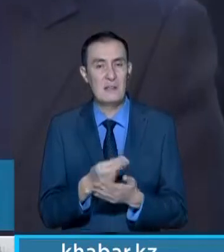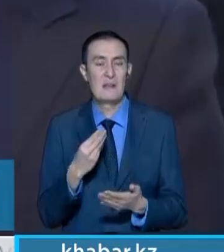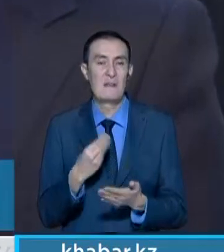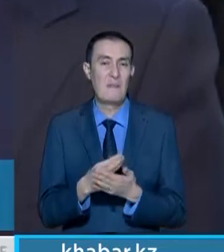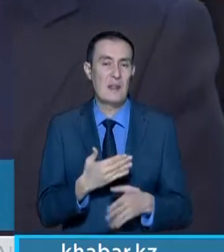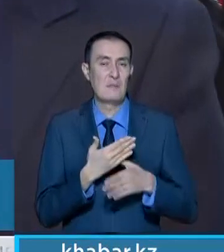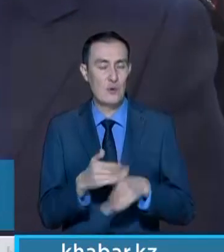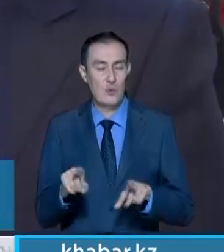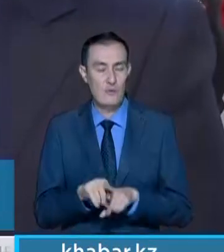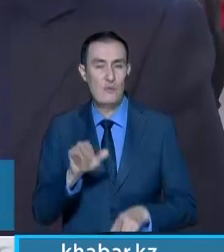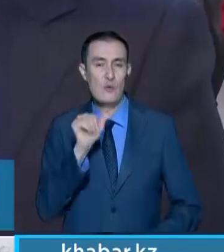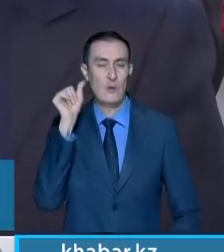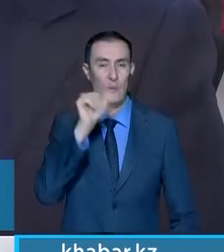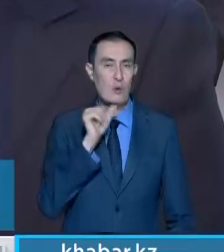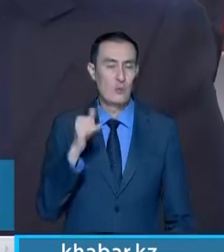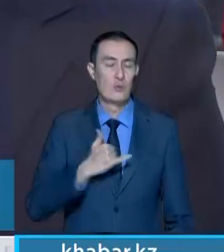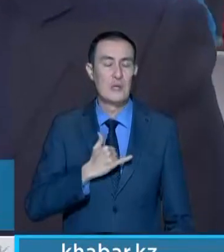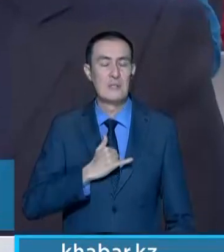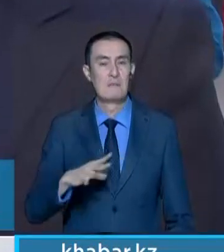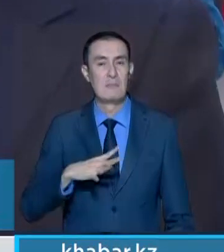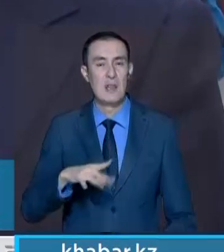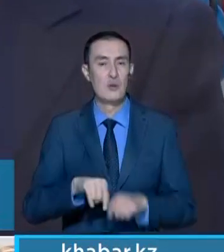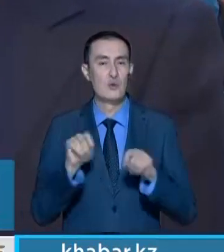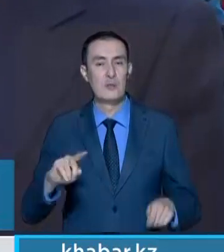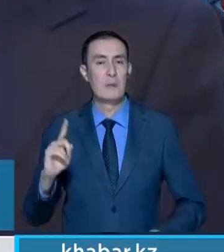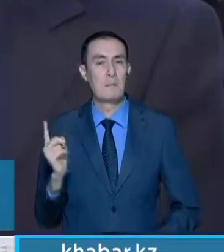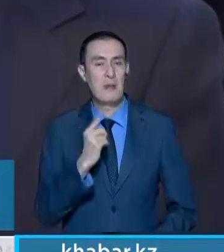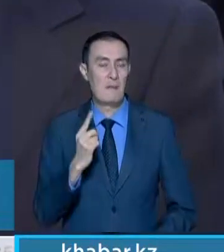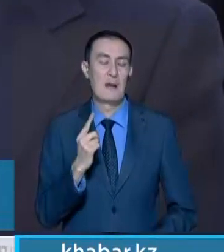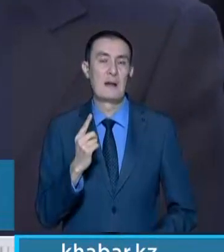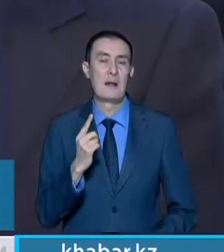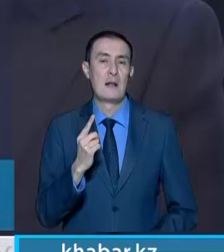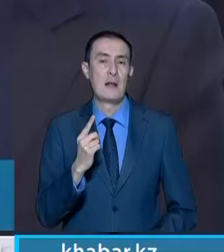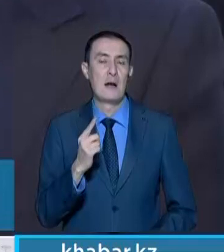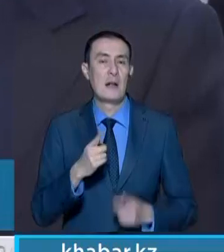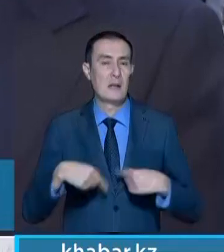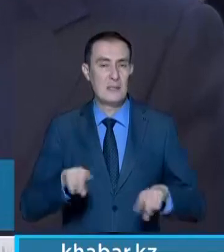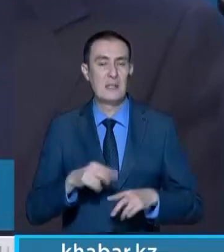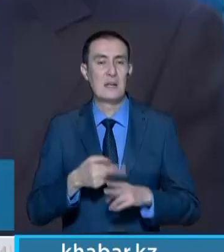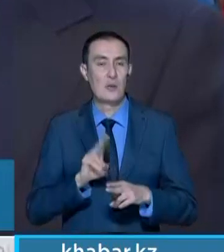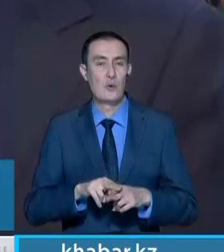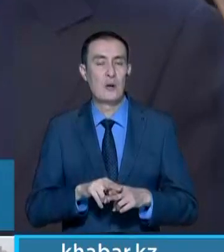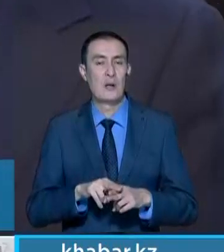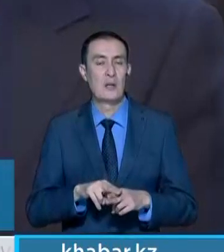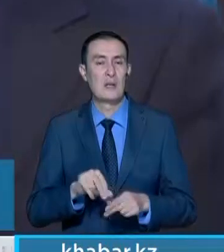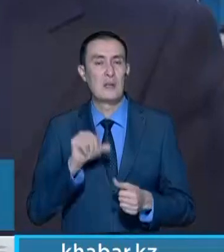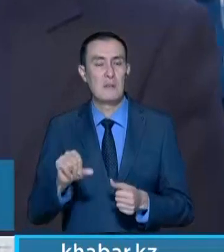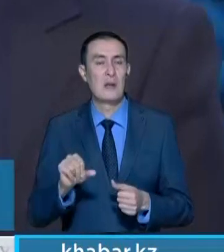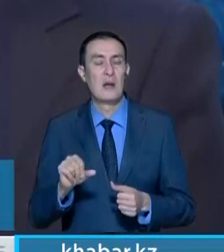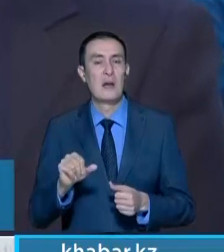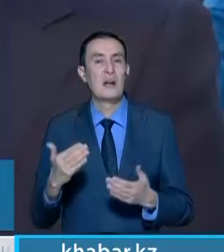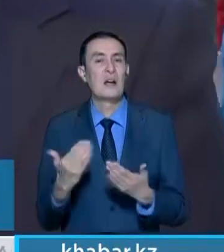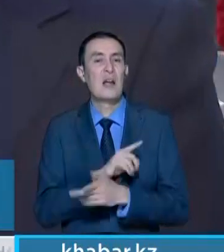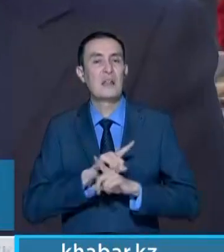меры. В прошлом году у нас была создана первая организация, которая занимается развитием креативных